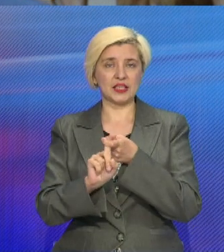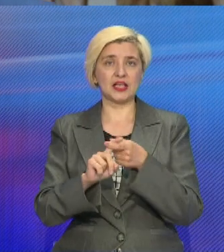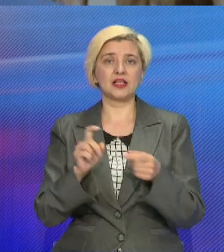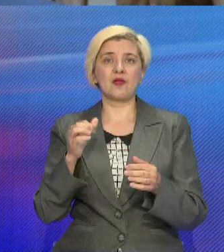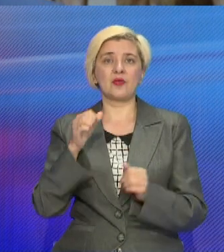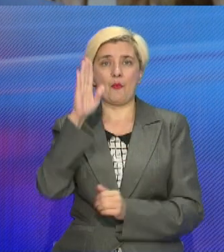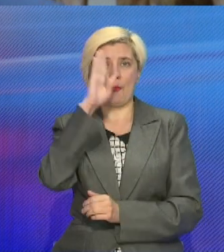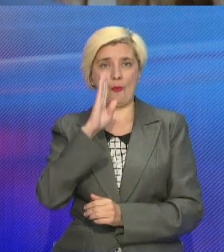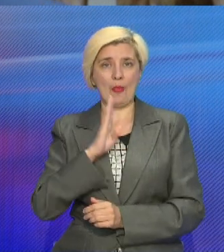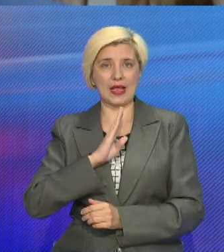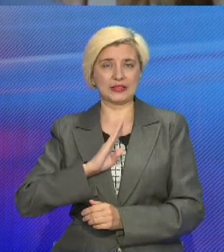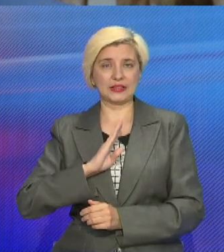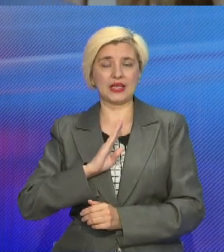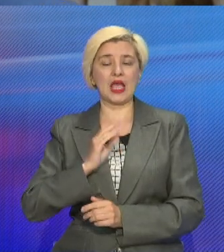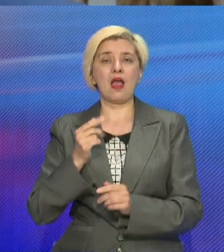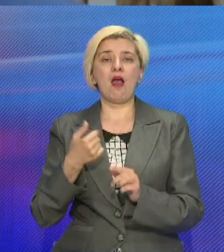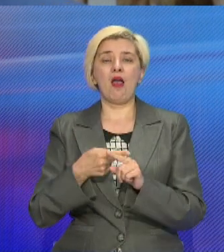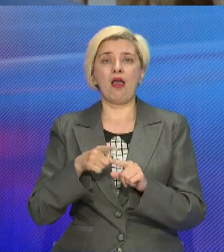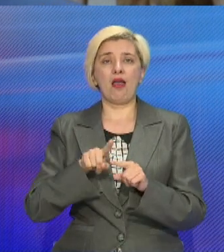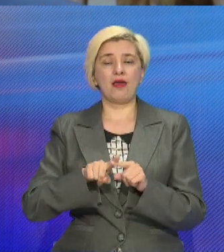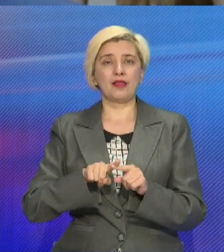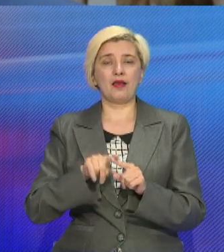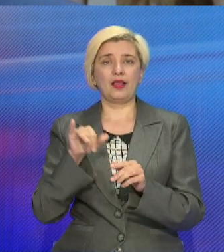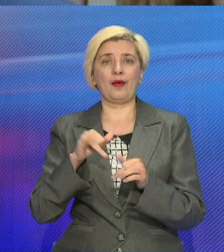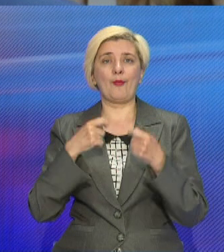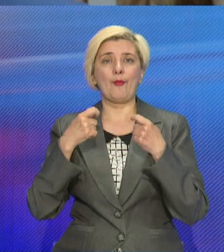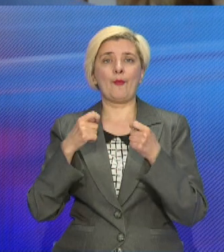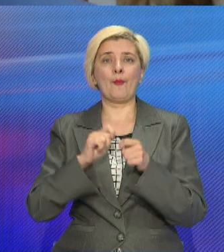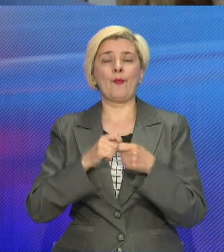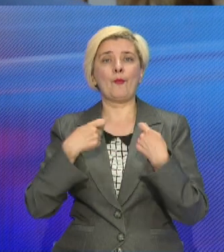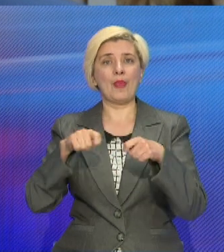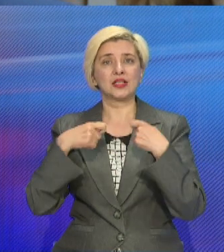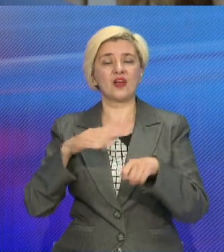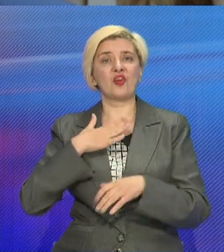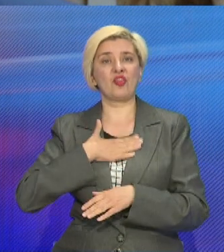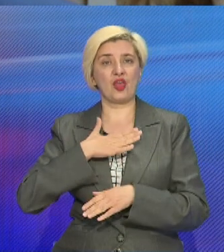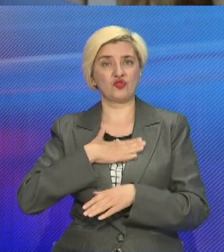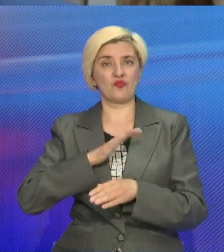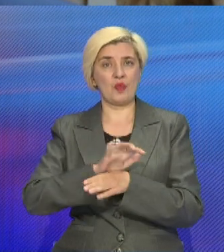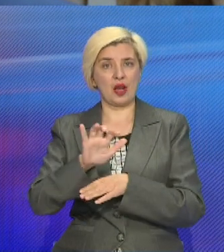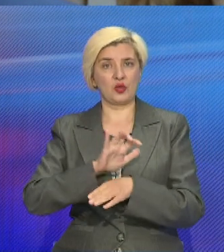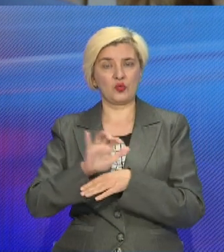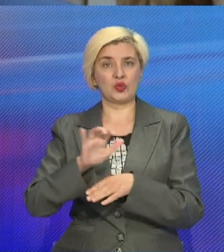Бразилией. Это и поставка нашей продукции в Бразилию, так и экспорт